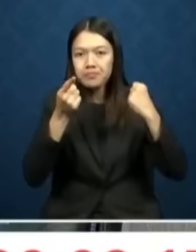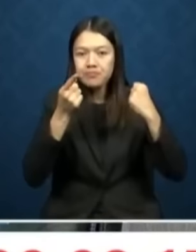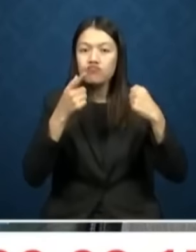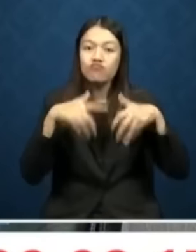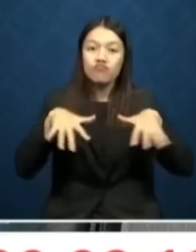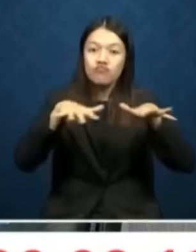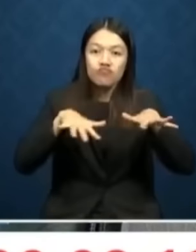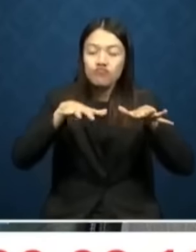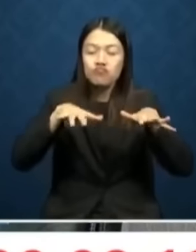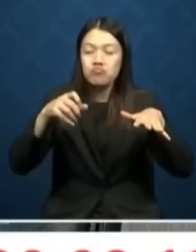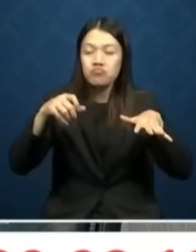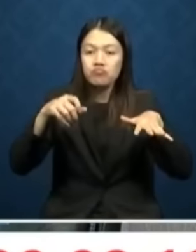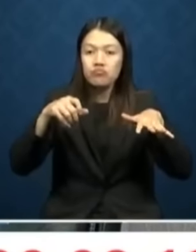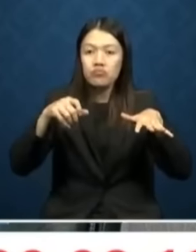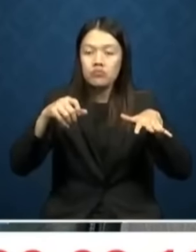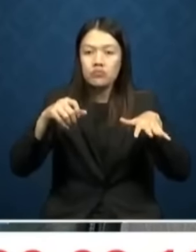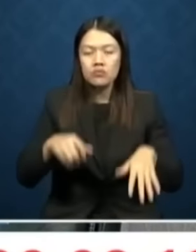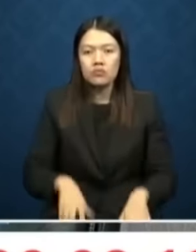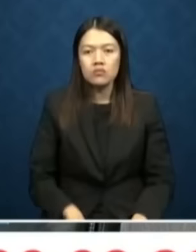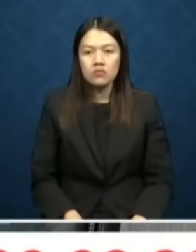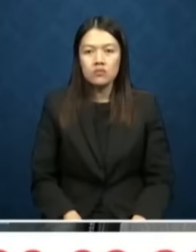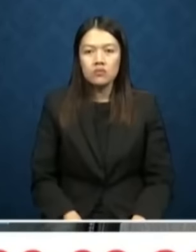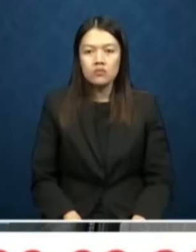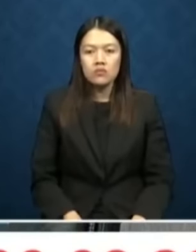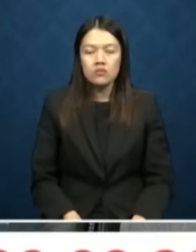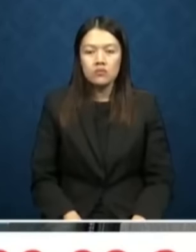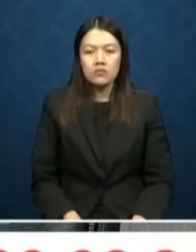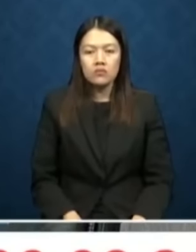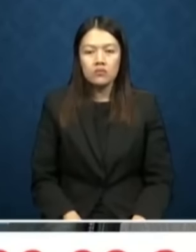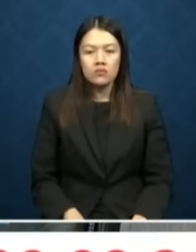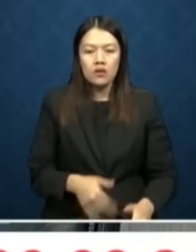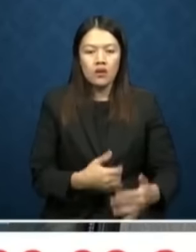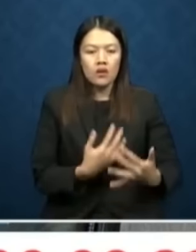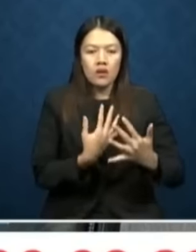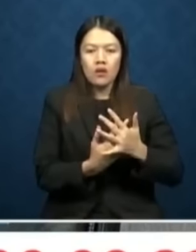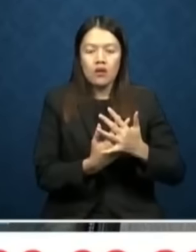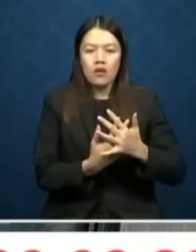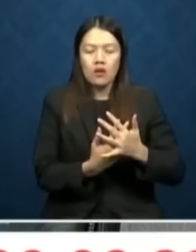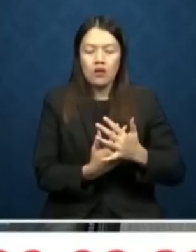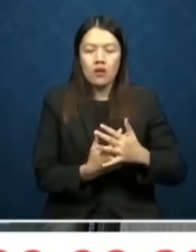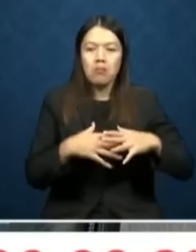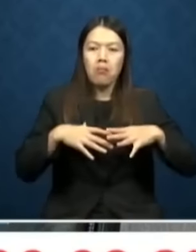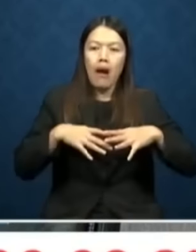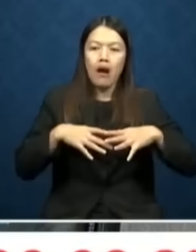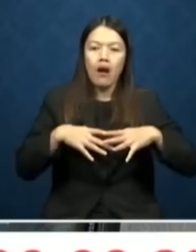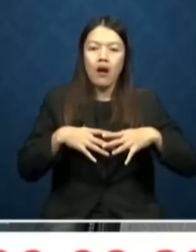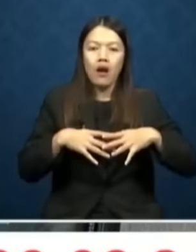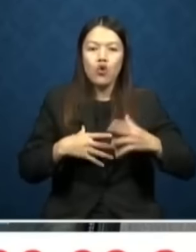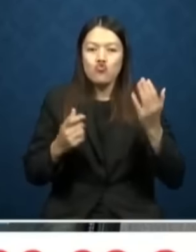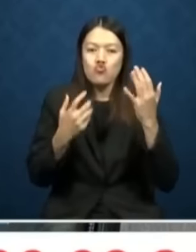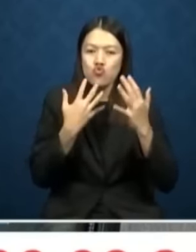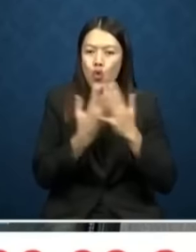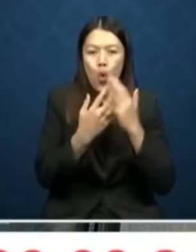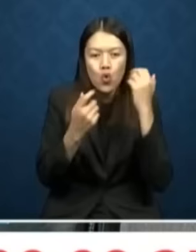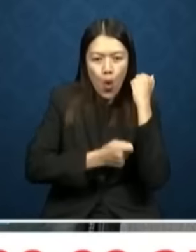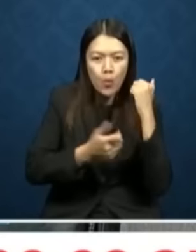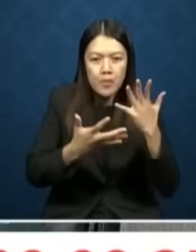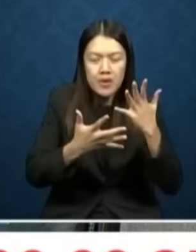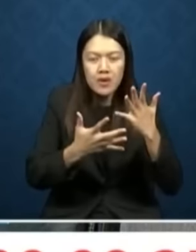กติก่อนจะท่านเข้ามารับโทษและหลังจากท่านได้พักโทษท่านก็แข็งแรงเป็นปก